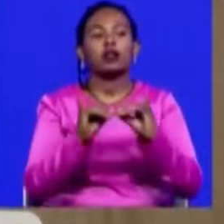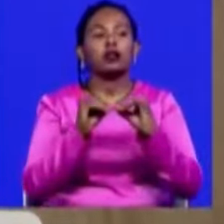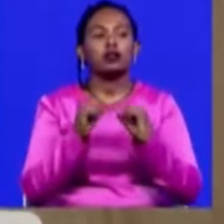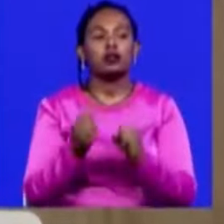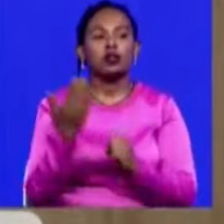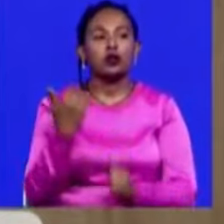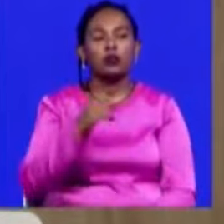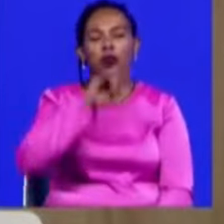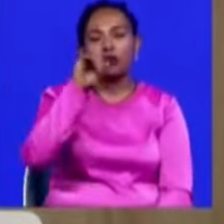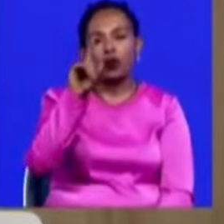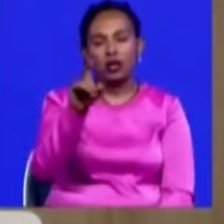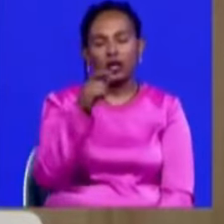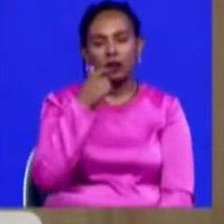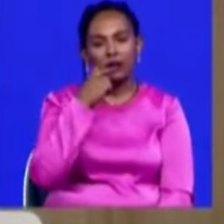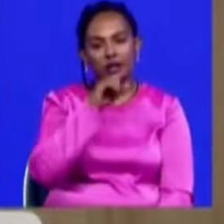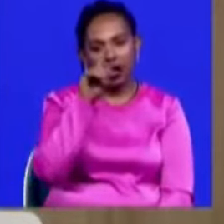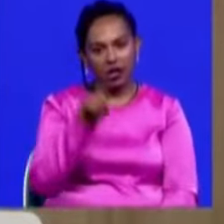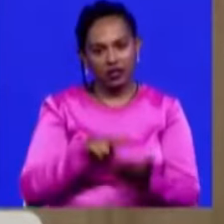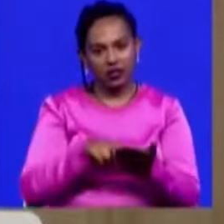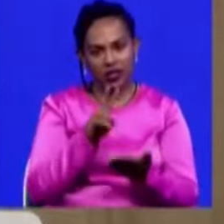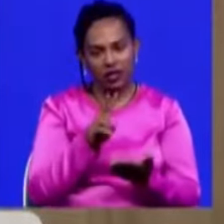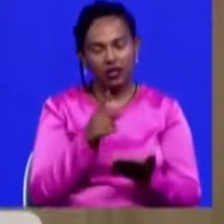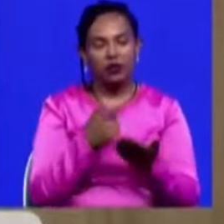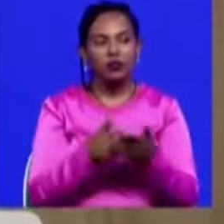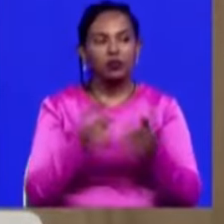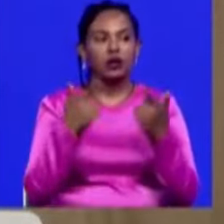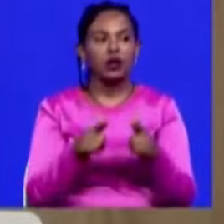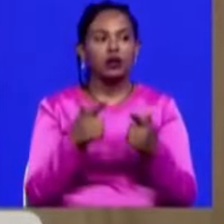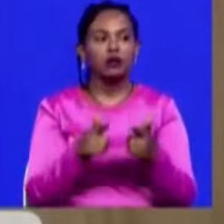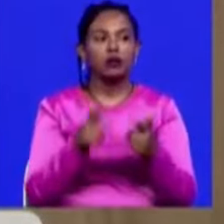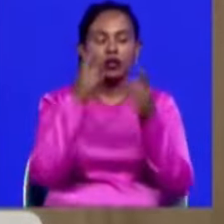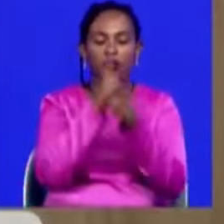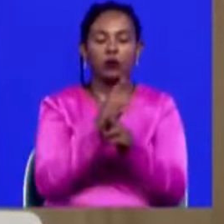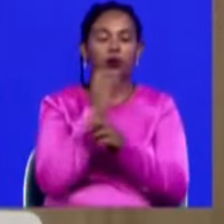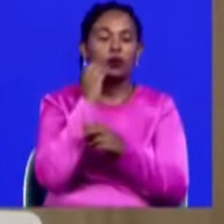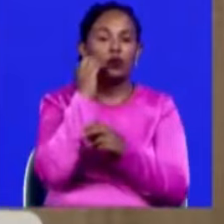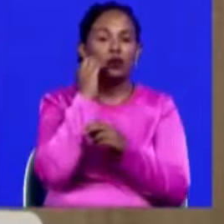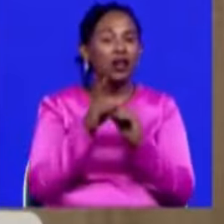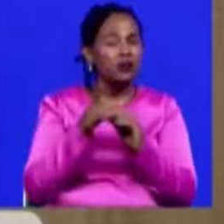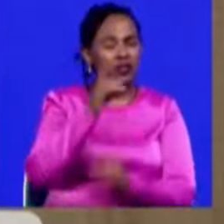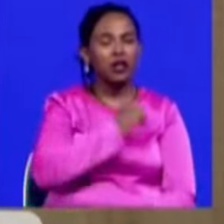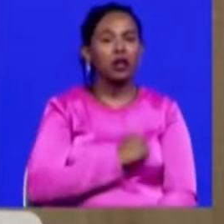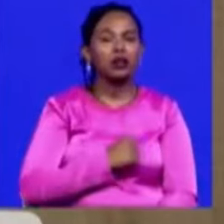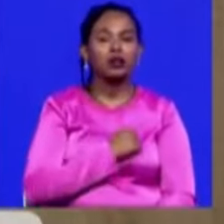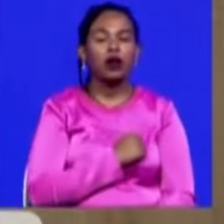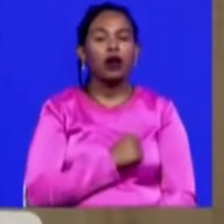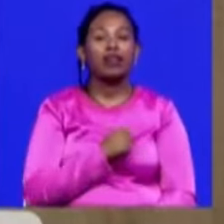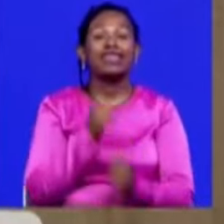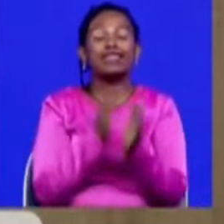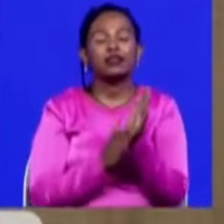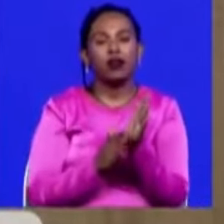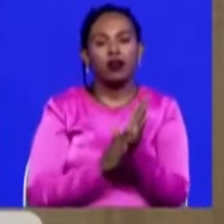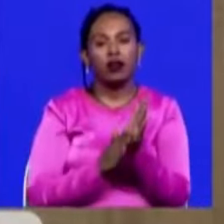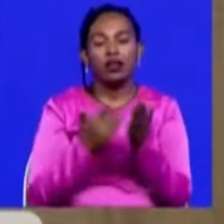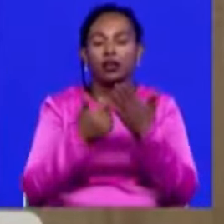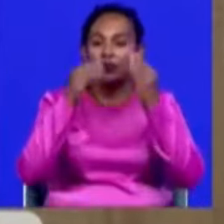ወይ የሚል ጥያቄ ያስነሳል። በዚሁ አጋጣሚ የተከበረው ምክር ቤት ከከፍተኛ ይቅርታ ጋር ለኢትዮጵያ መምህራንና